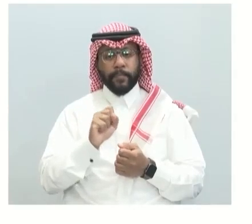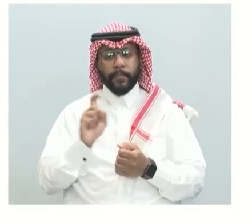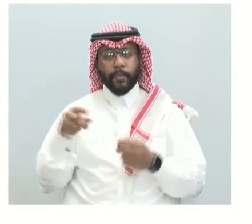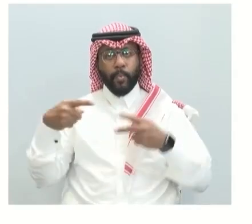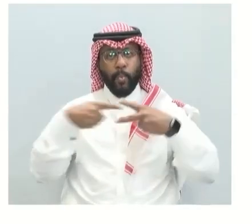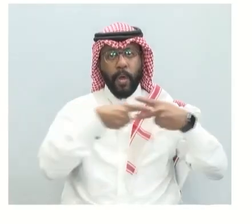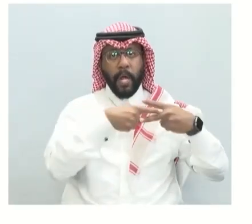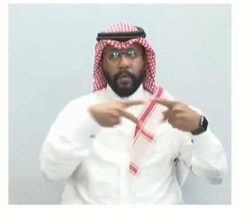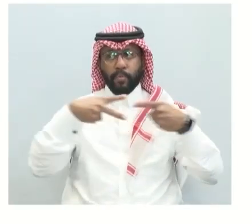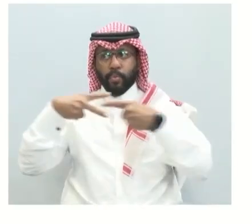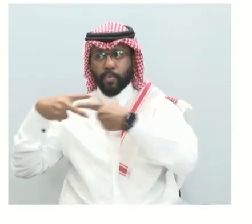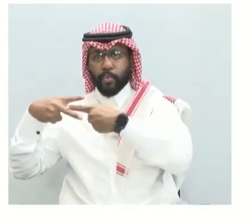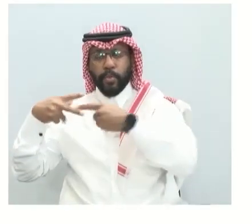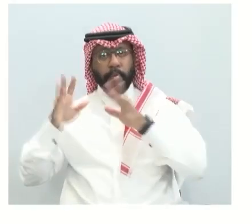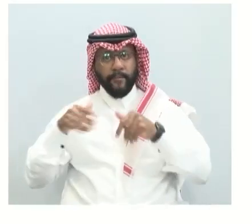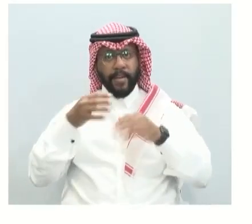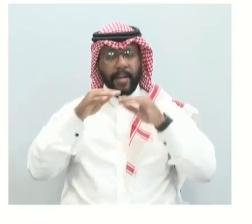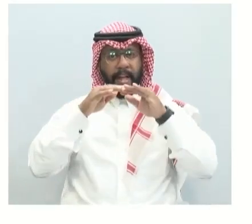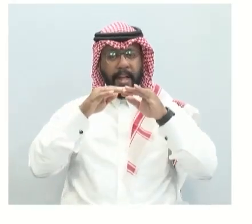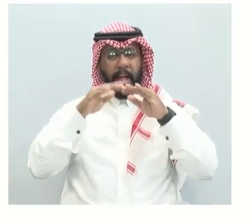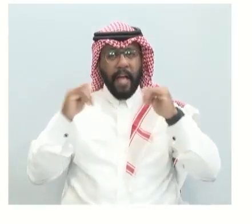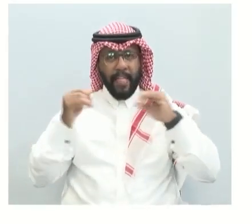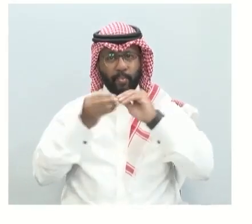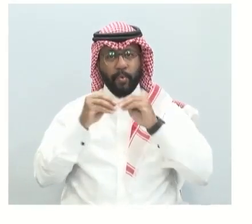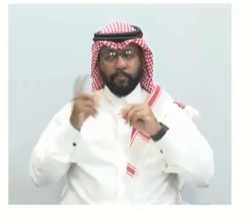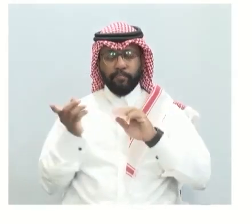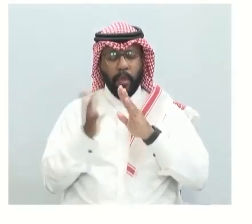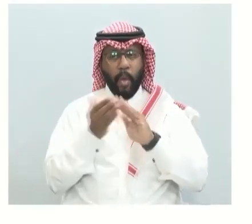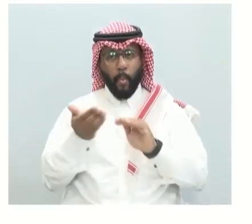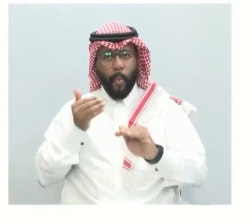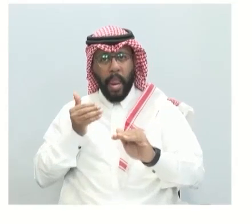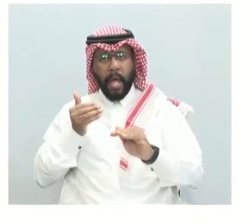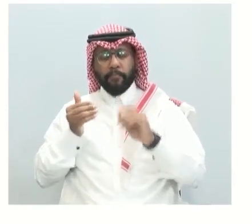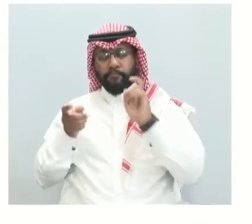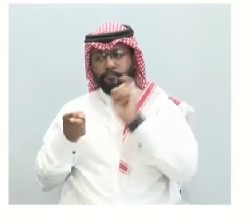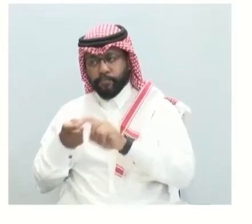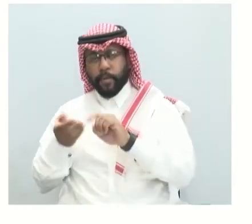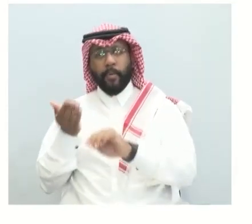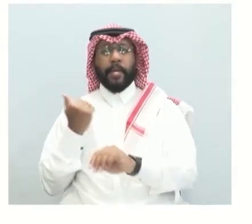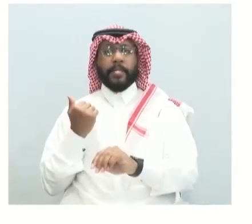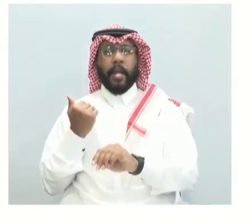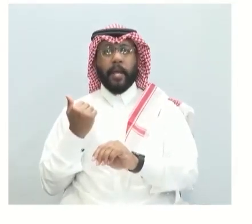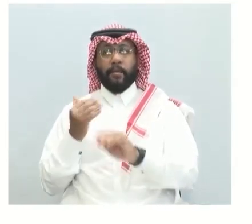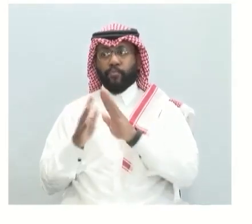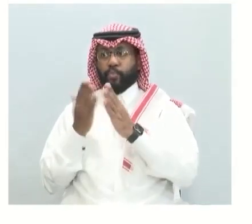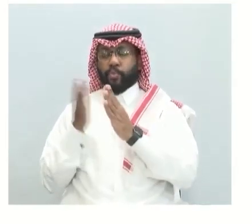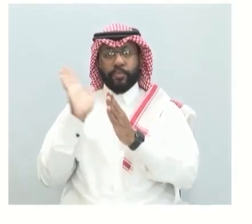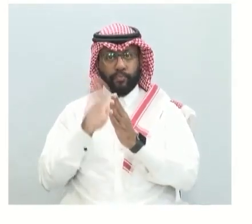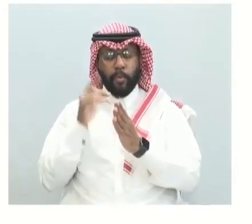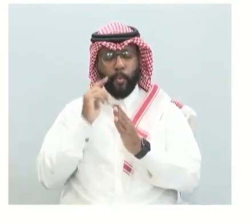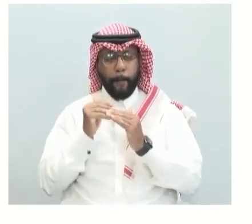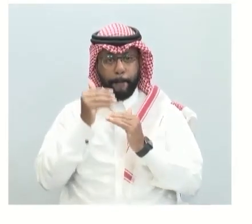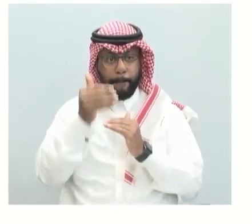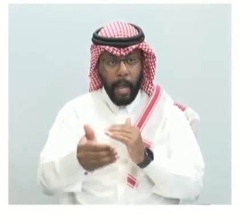خاصه للذهاب للامام فور ورد او الرجوع للخلف الباك فاستطيع التنقل بين الصفحات من خلال